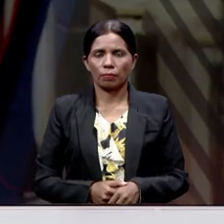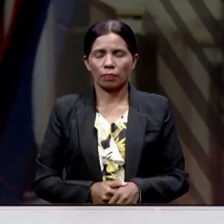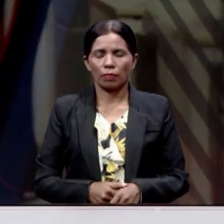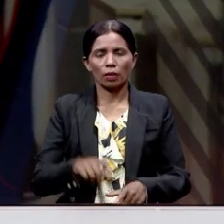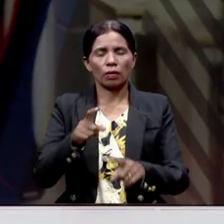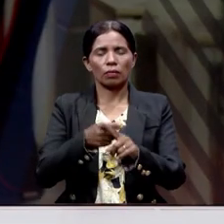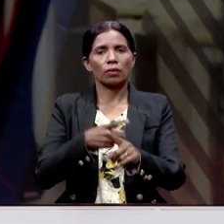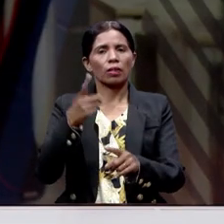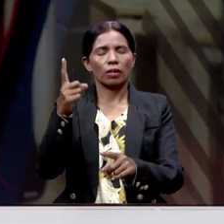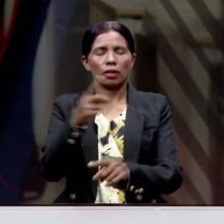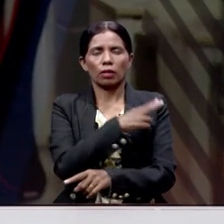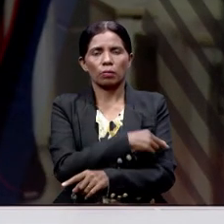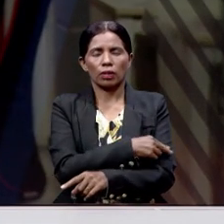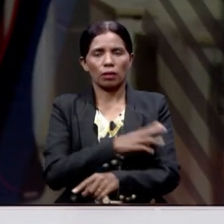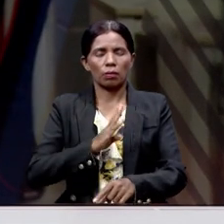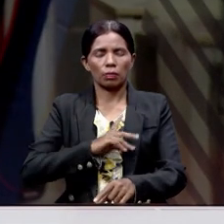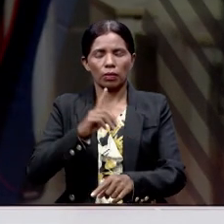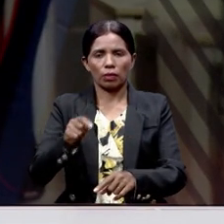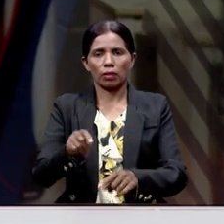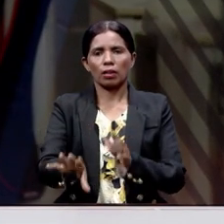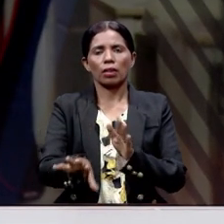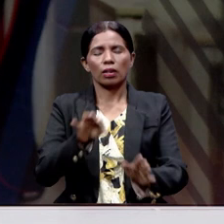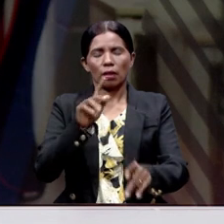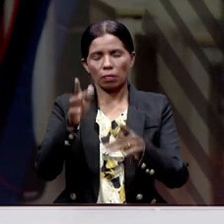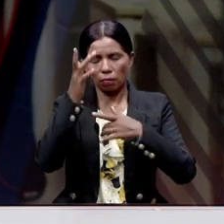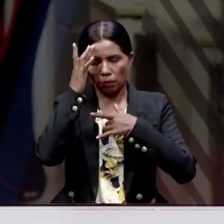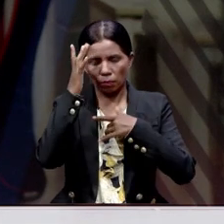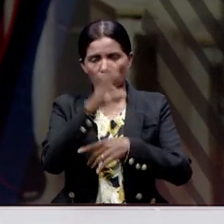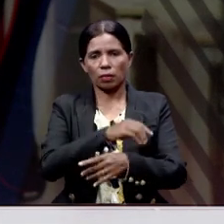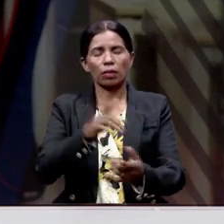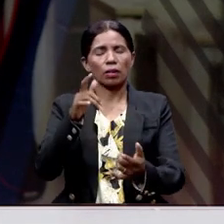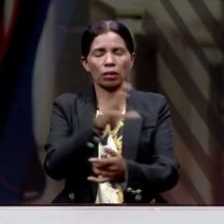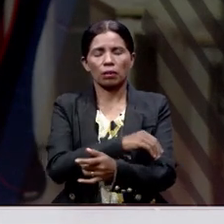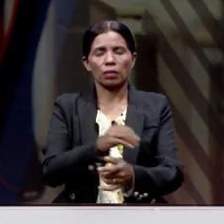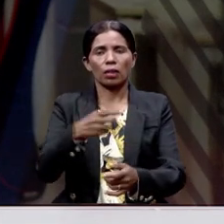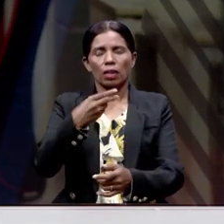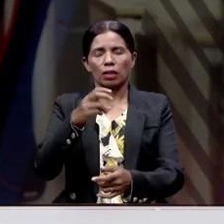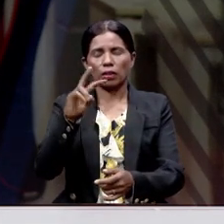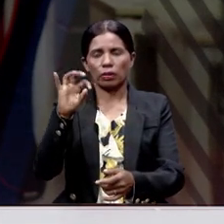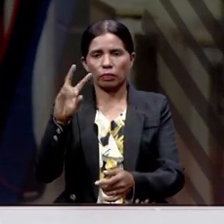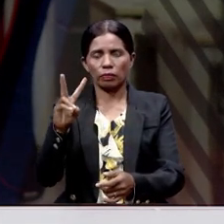Kada fulan klinika baru pite de teta sida daun na bea feta moras transmisan seksual ruan uluresen.